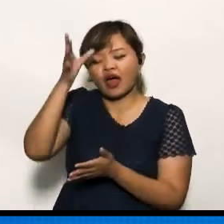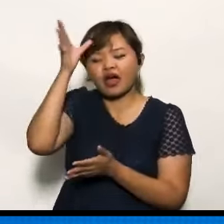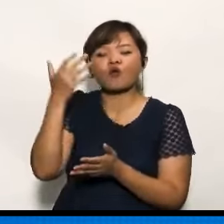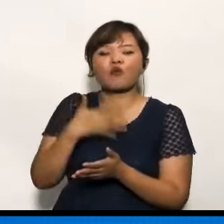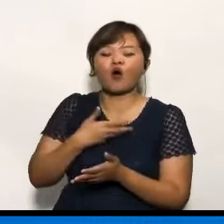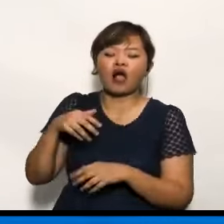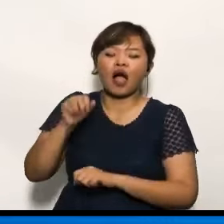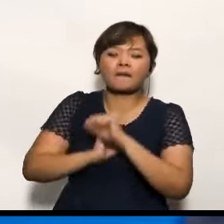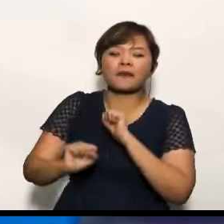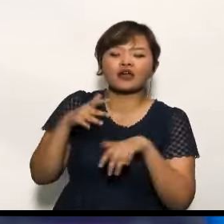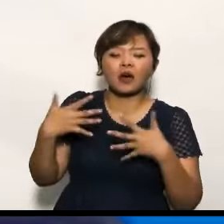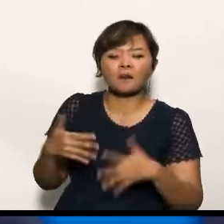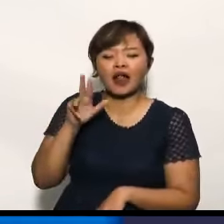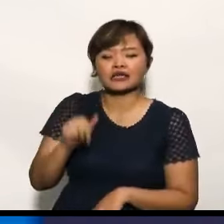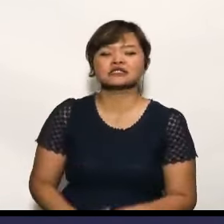And I told him.